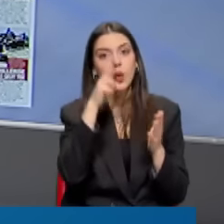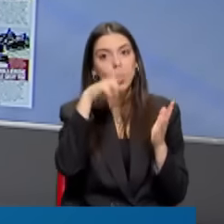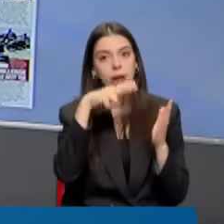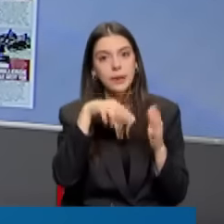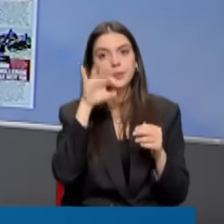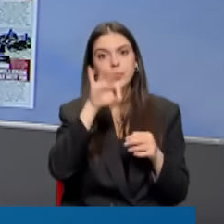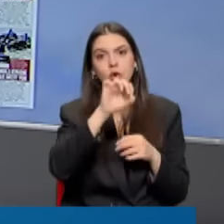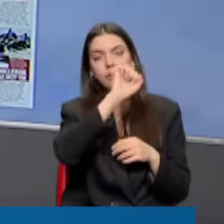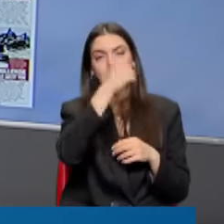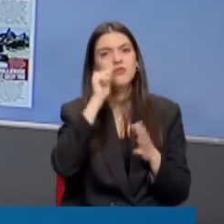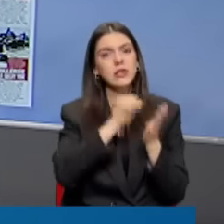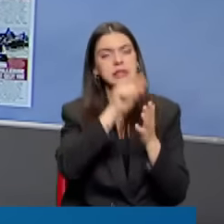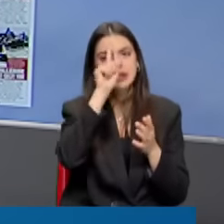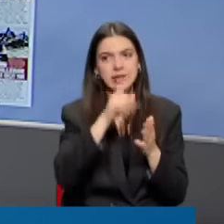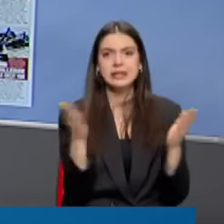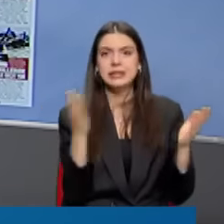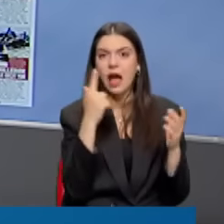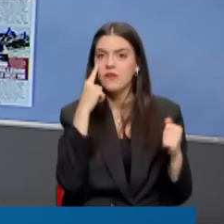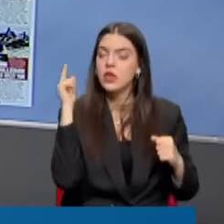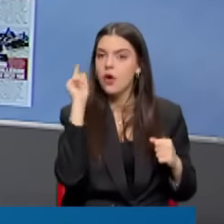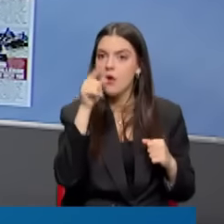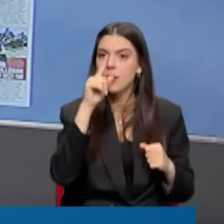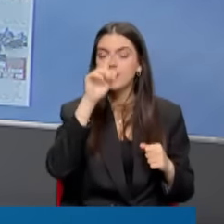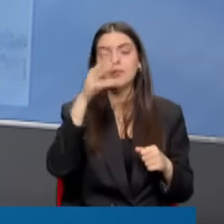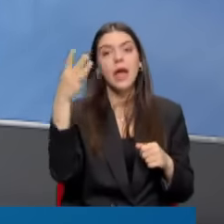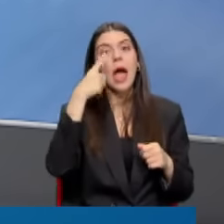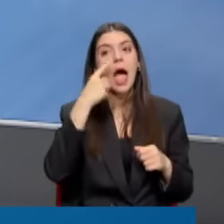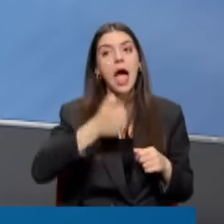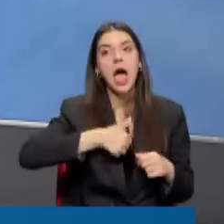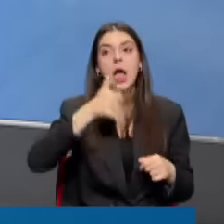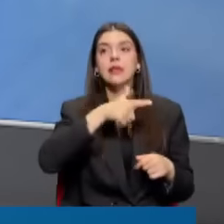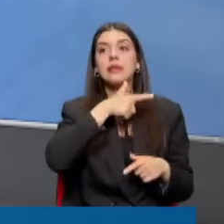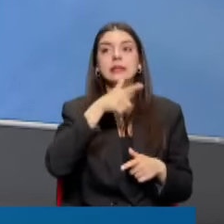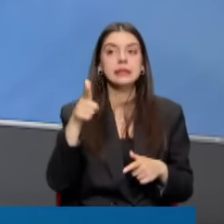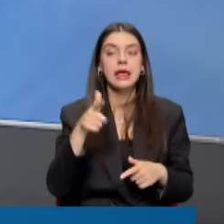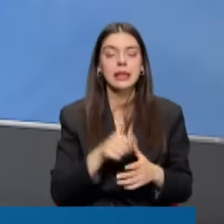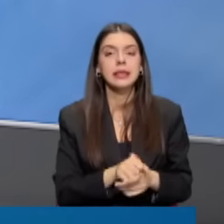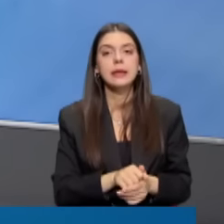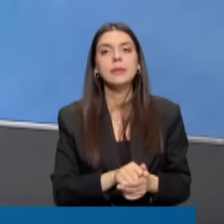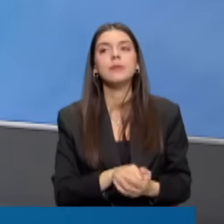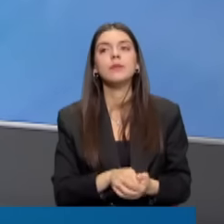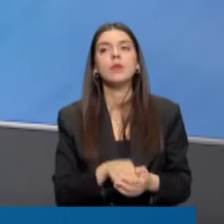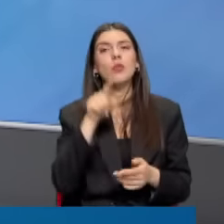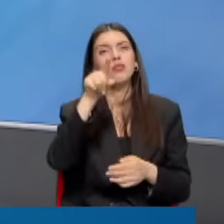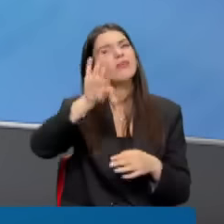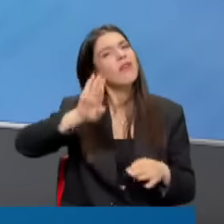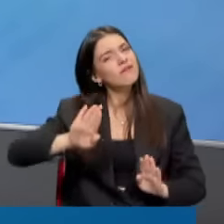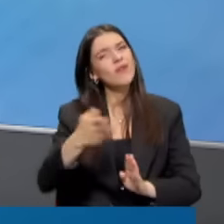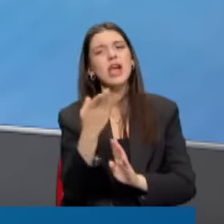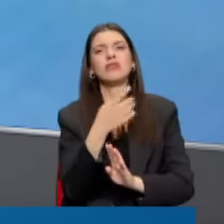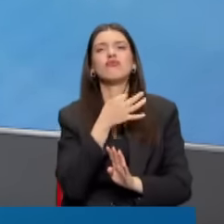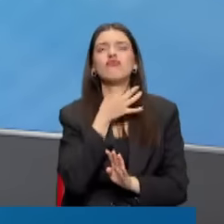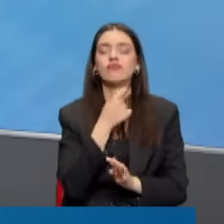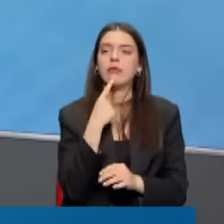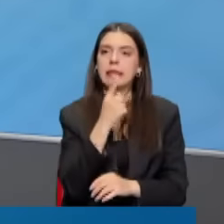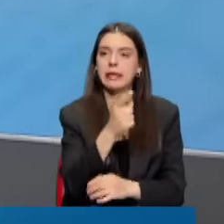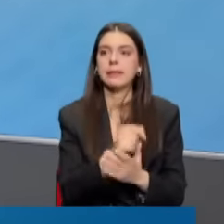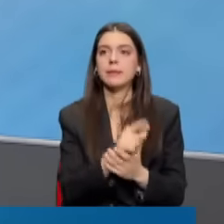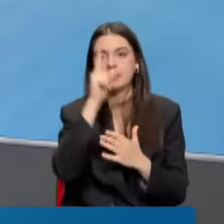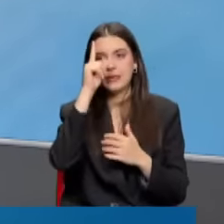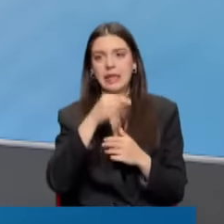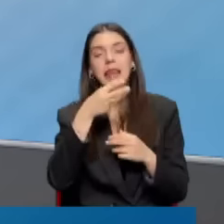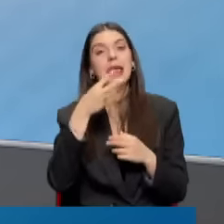bugün ilk sayfasında Erdoğan'a Seslendi bundan vazgeçin diye Eee İBB başkanı Ekrem imamoğlu'nu ilk